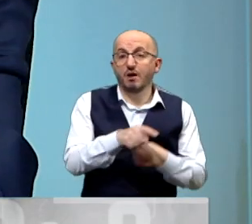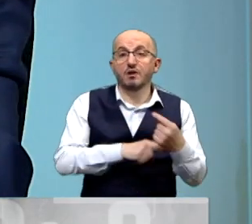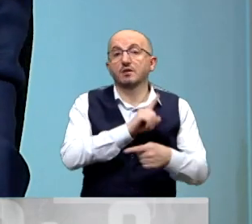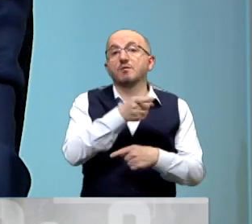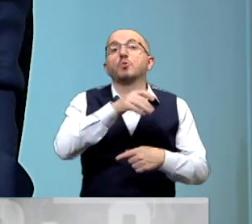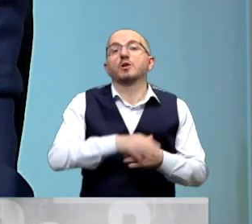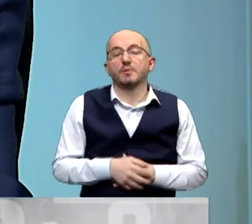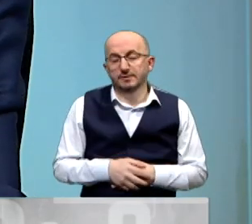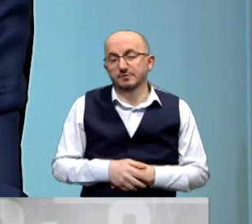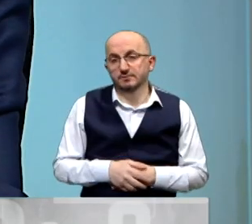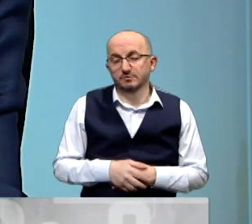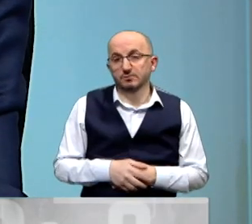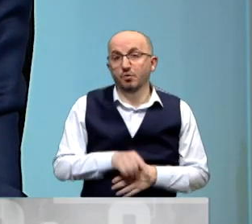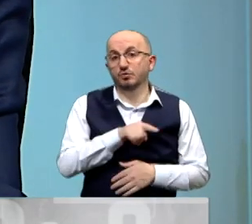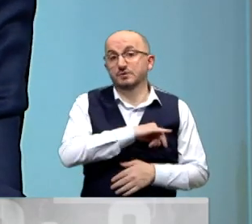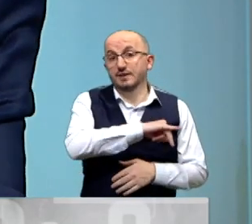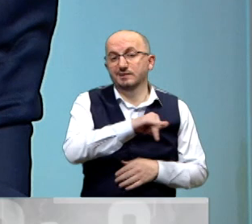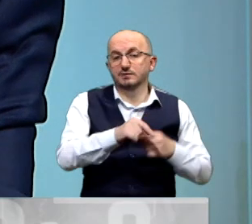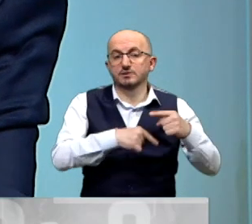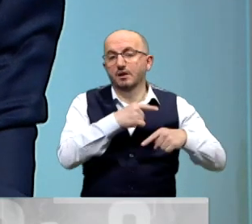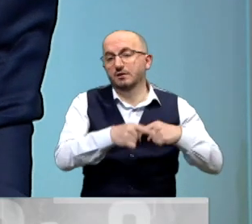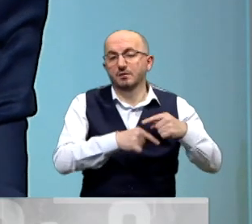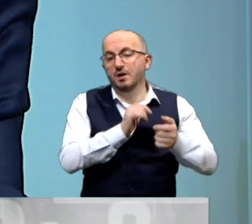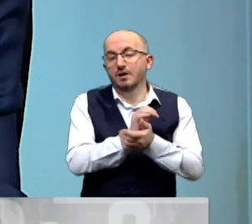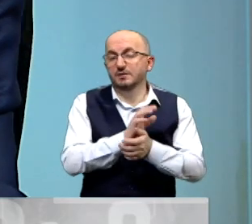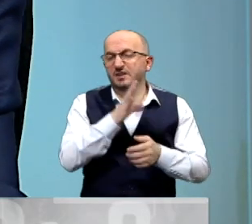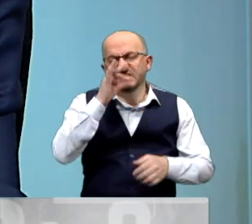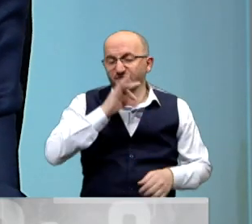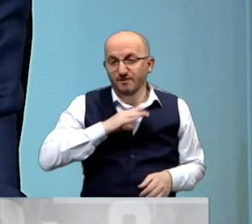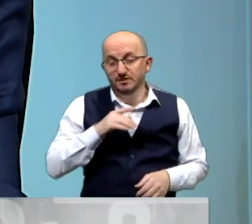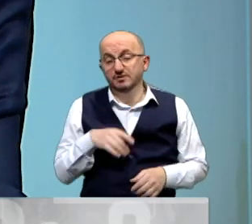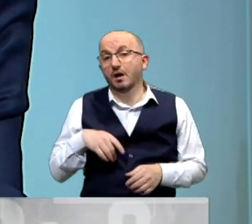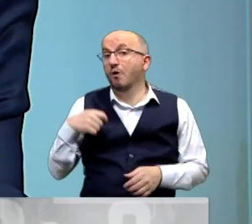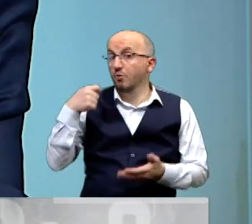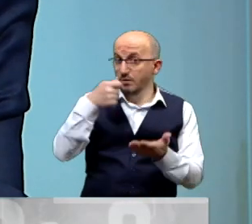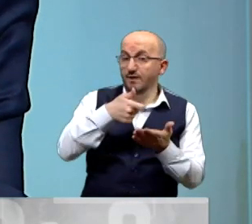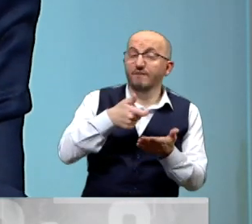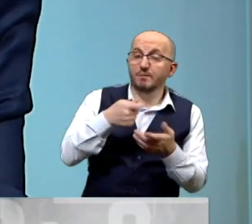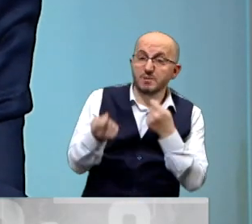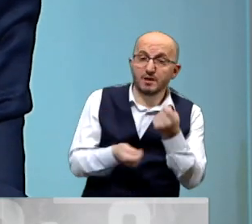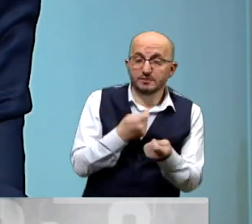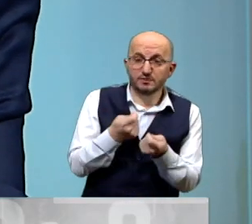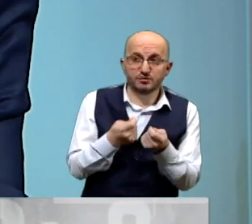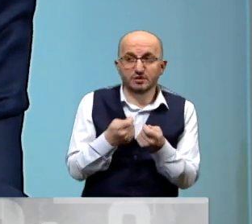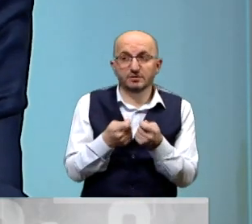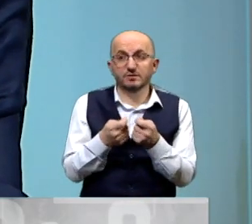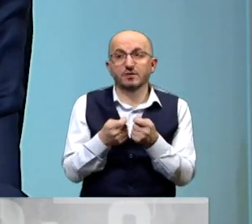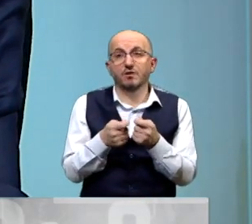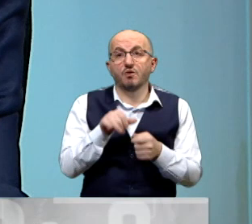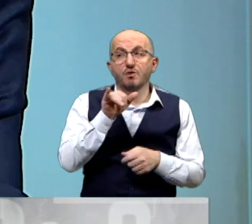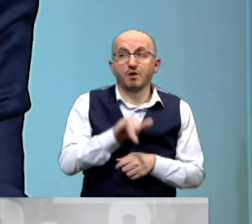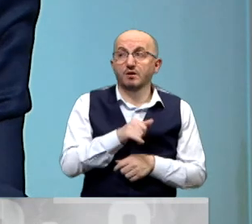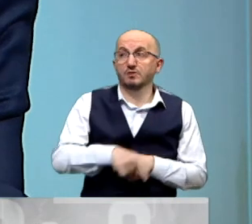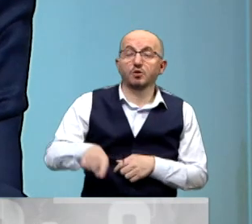bulamadı o zaman onun yakınları mirasçıları kim varsa o mirasçılarını bulmaya gayret edecek o hakkı